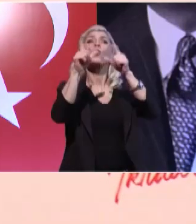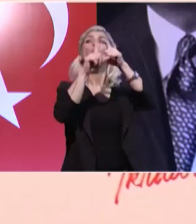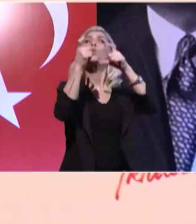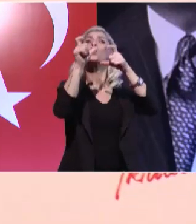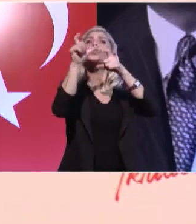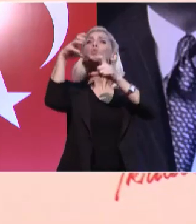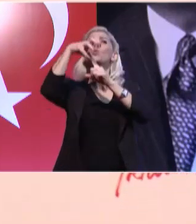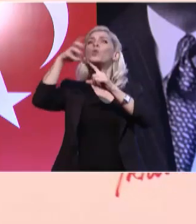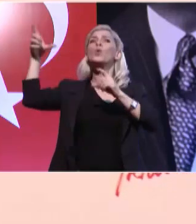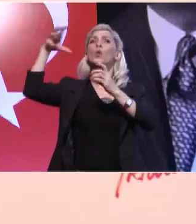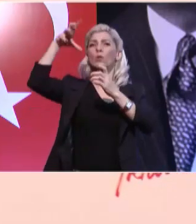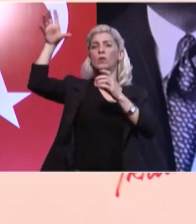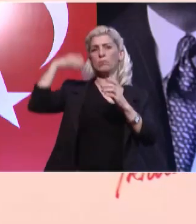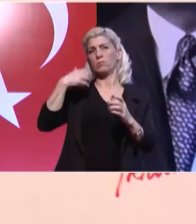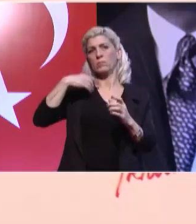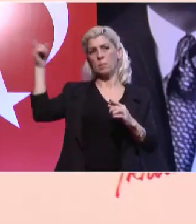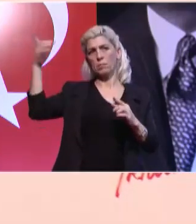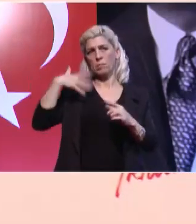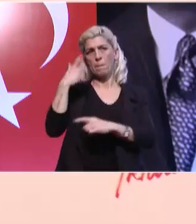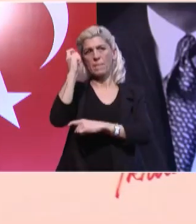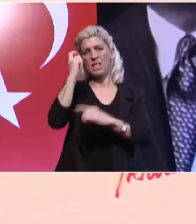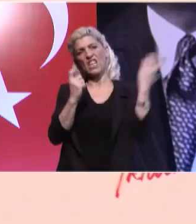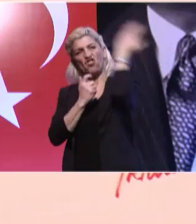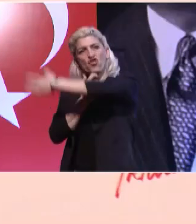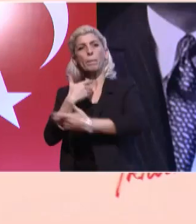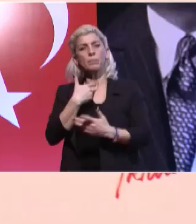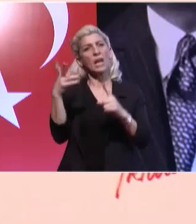katılacağım. Evet, oraya da katılacağım.